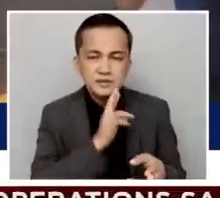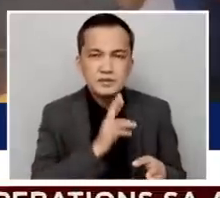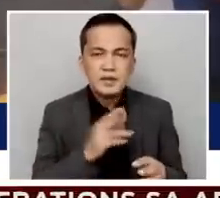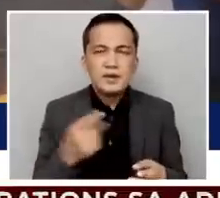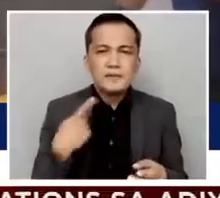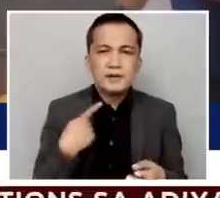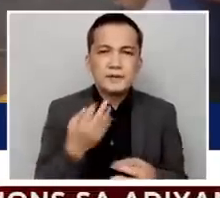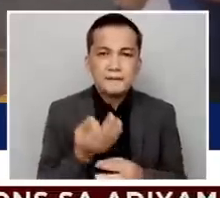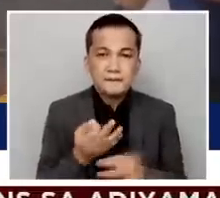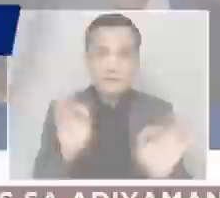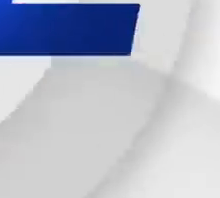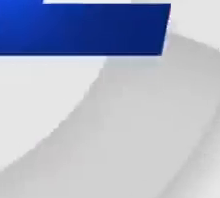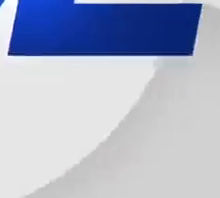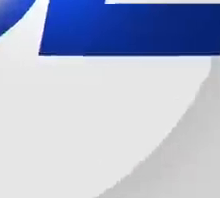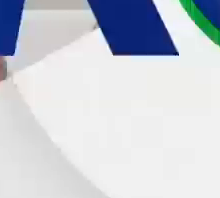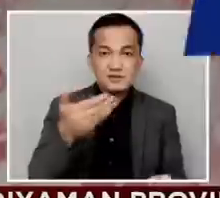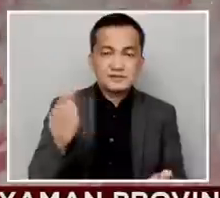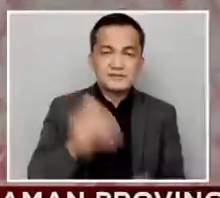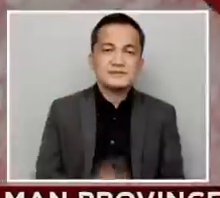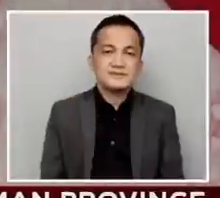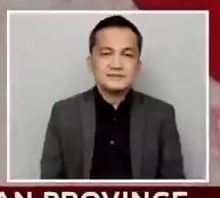pa-concert din.